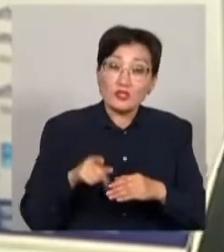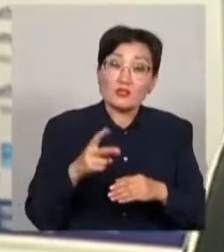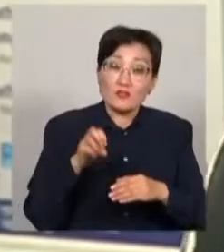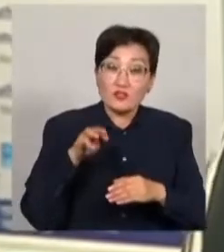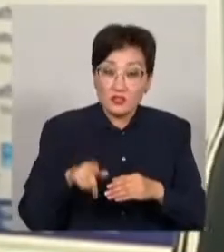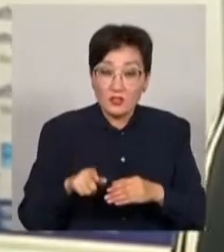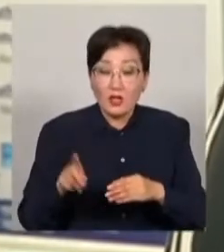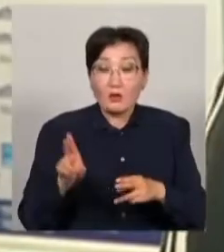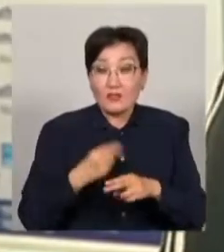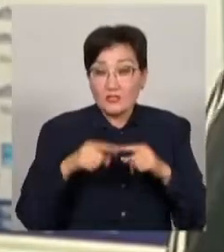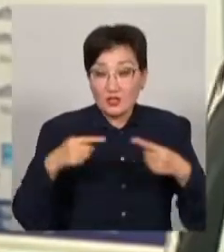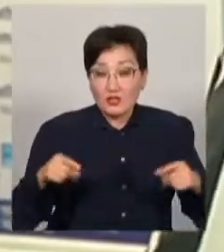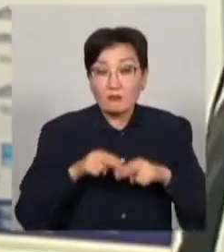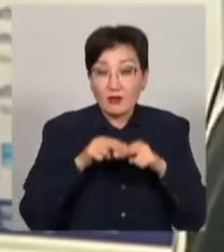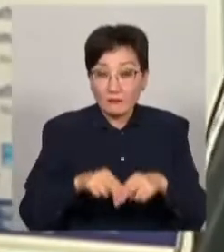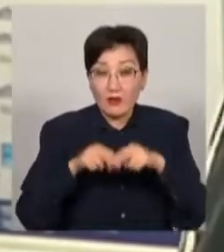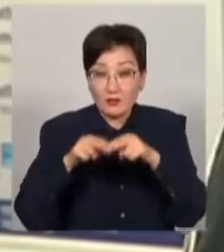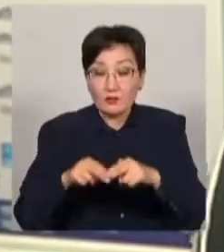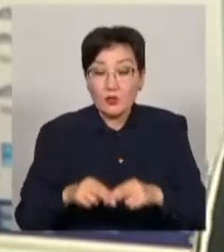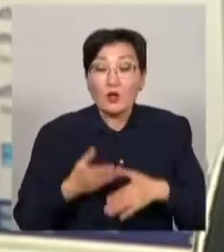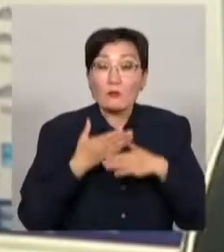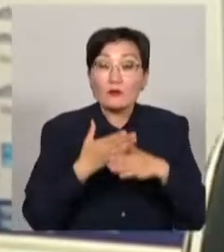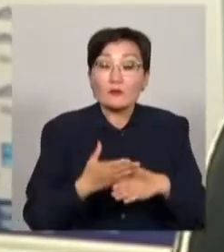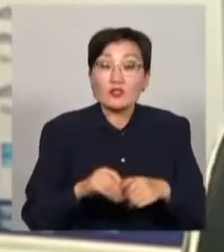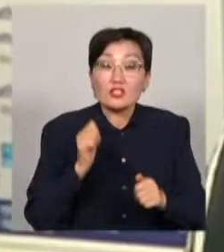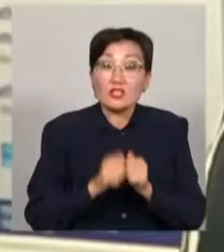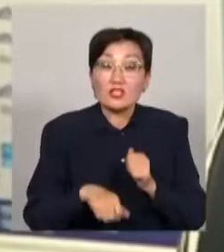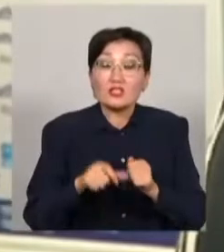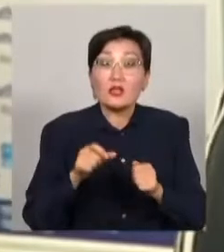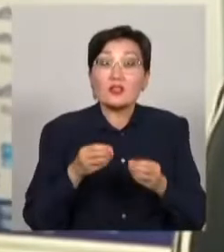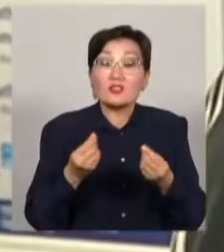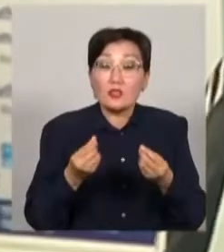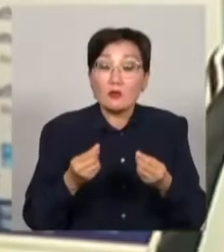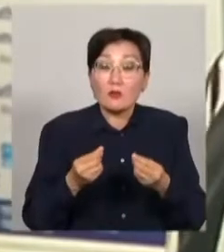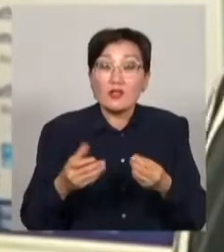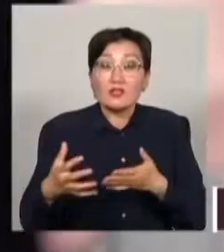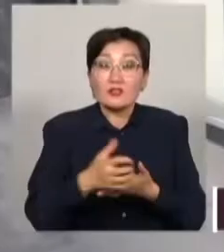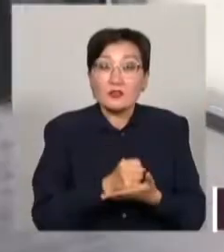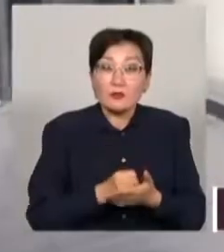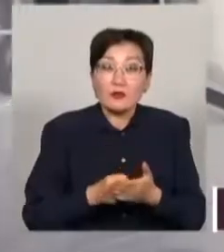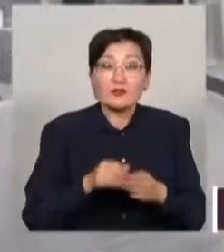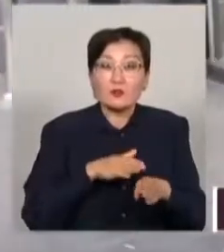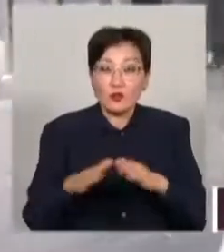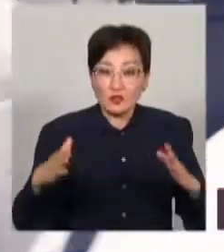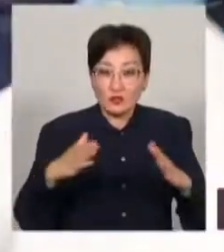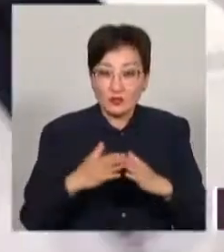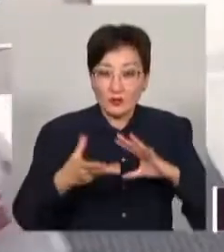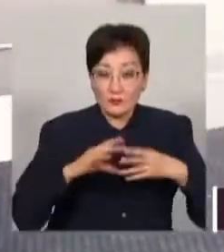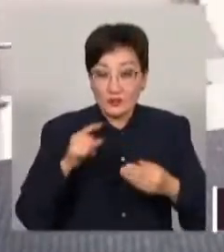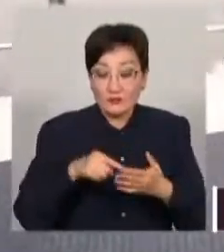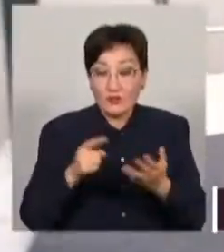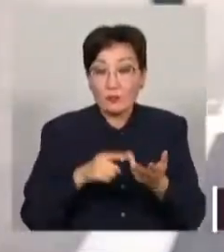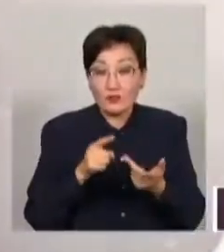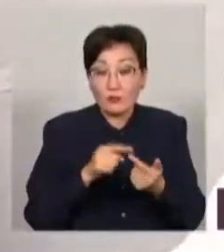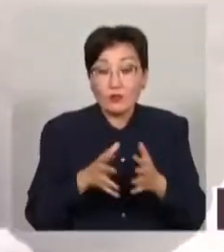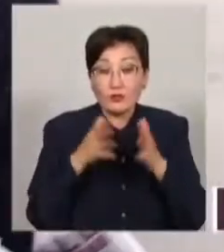тенге, без разницы. Но благодаря каждой копейке собирается целый дом. Всего в городе